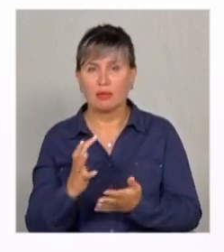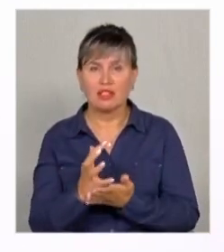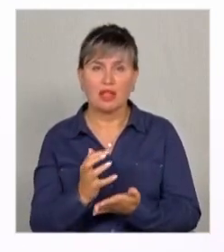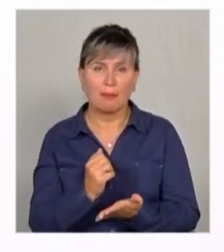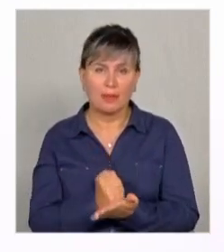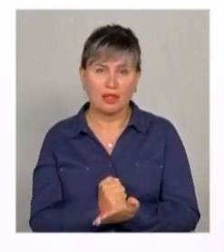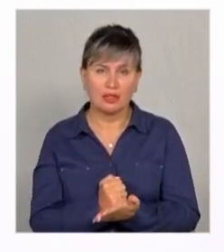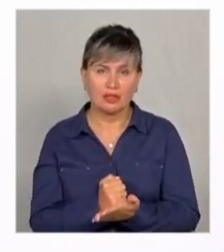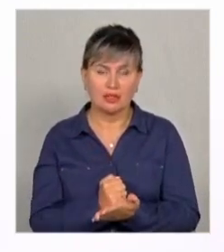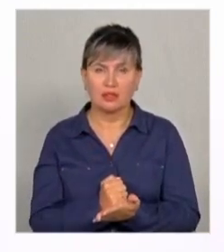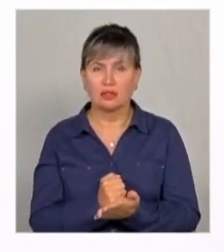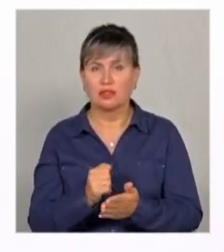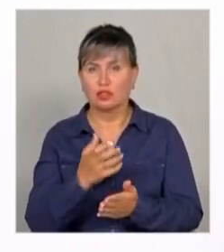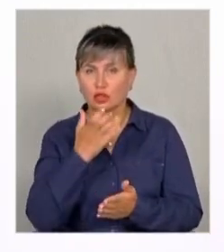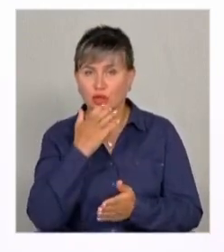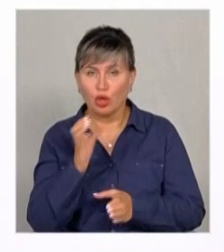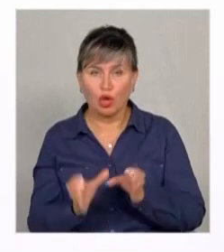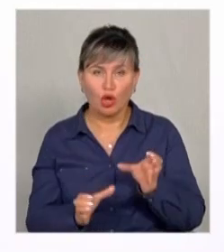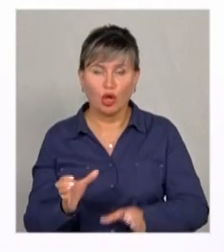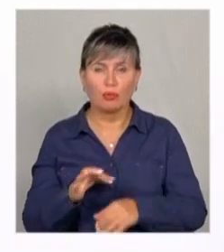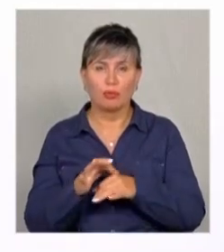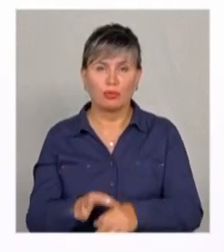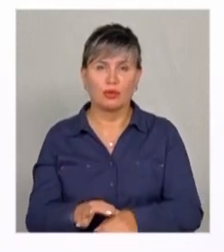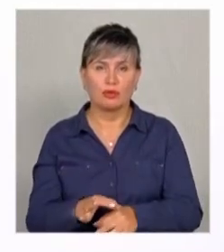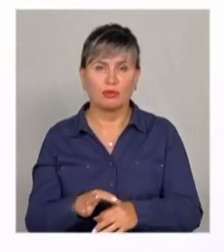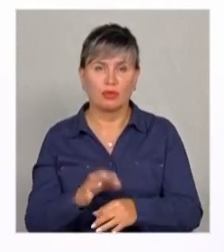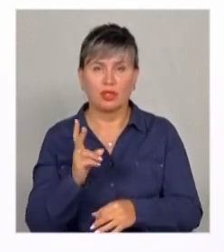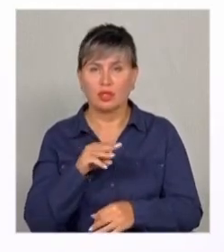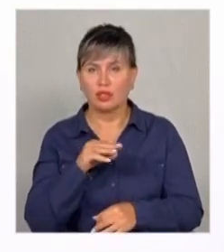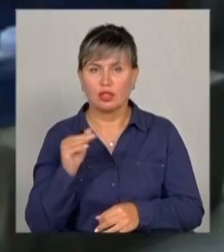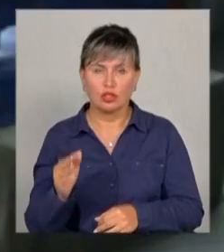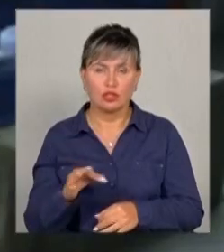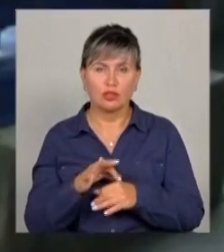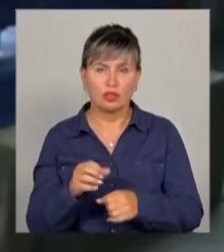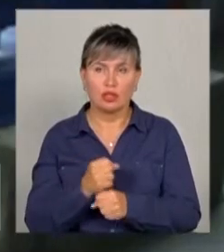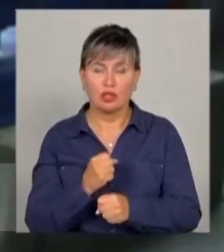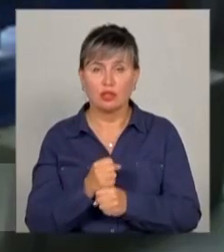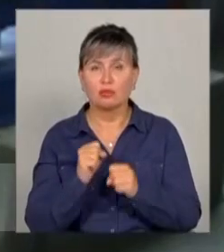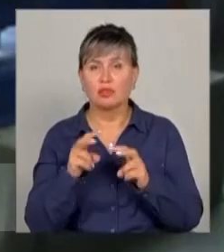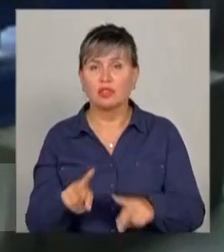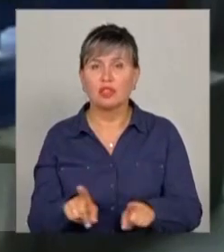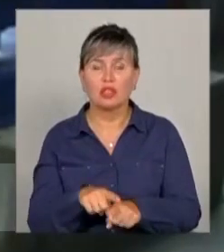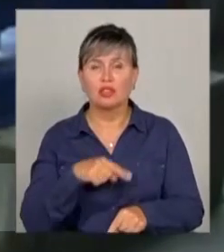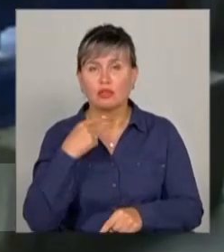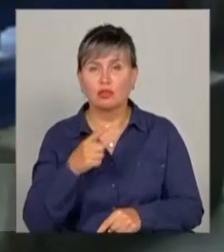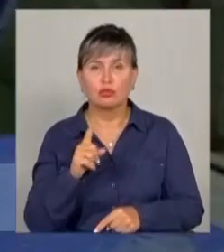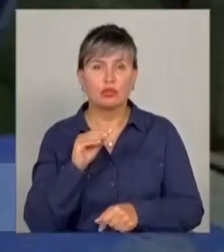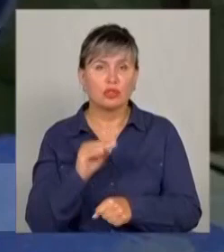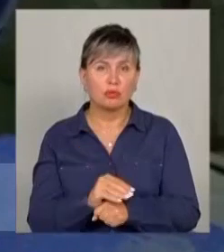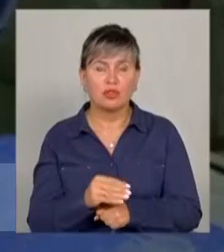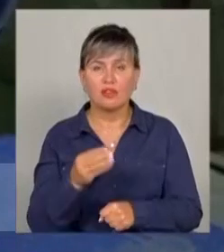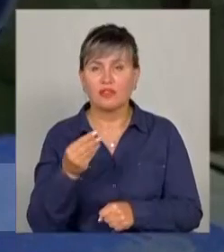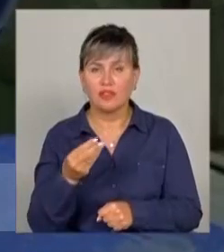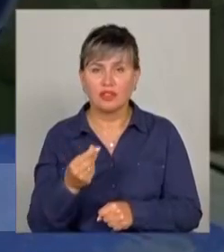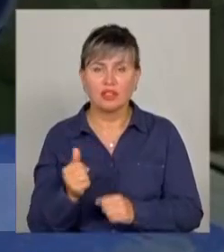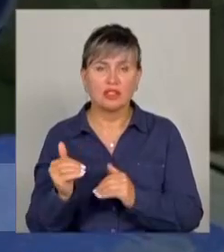топлива, соответствующую координацию провести с КТЖ. Мы этой работой уже занимаемся. Специалисты также отмечают, что дополнительное